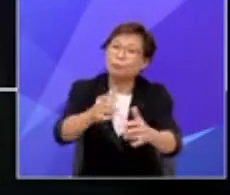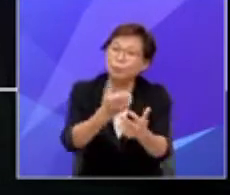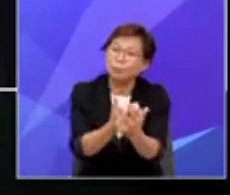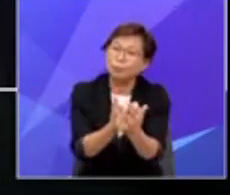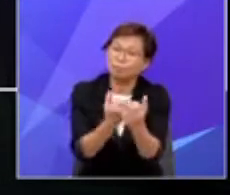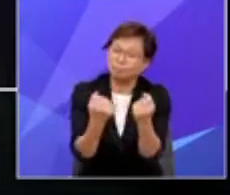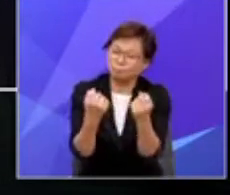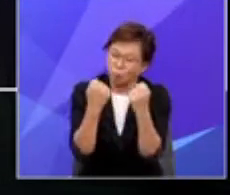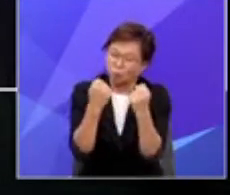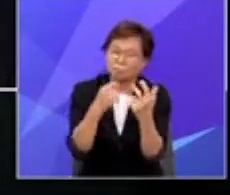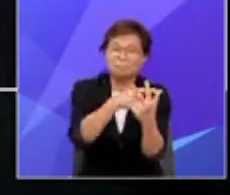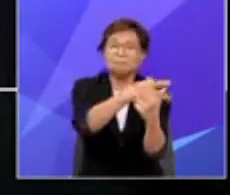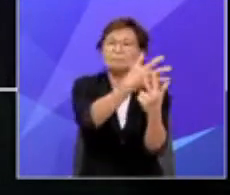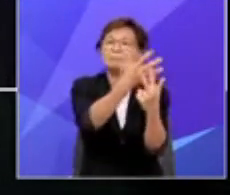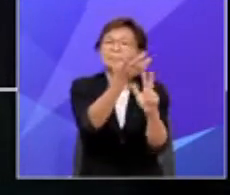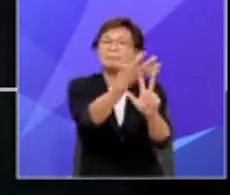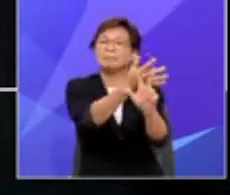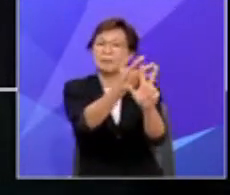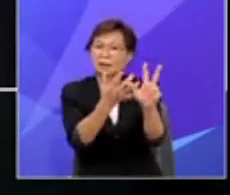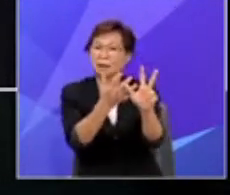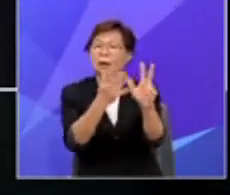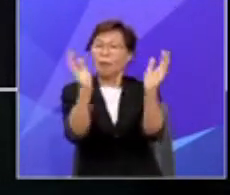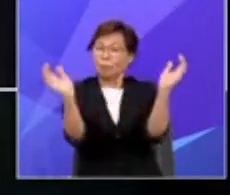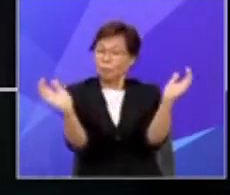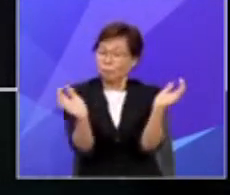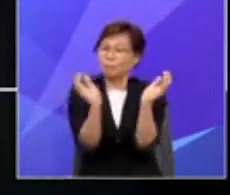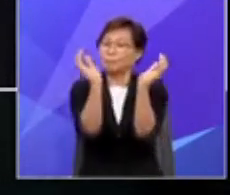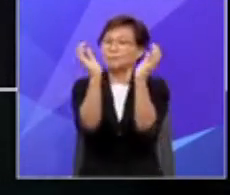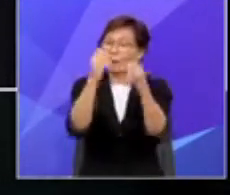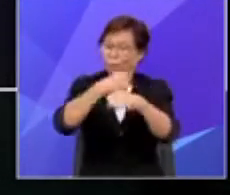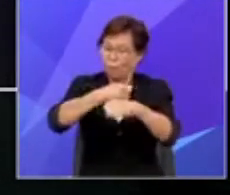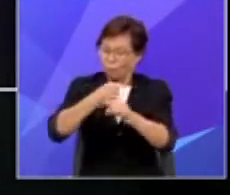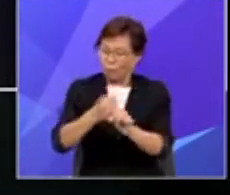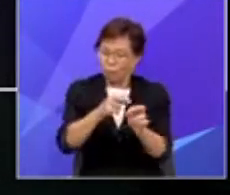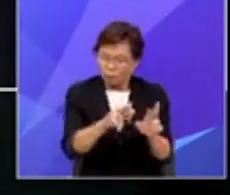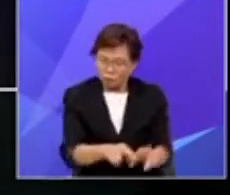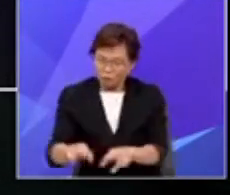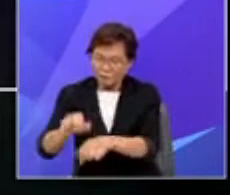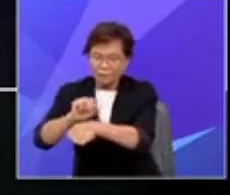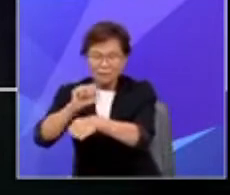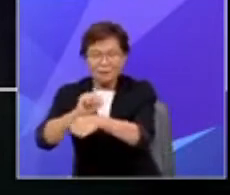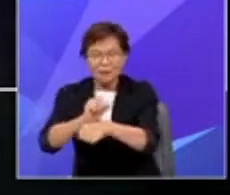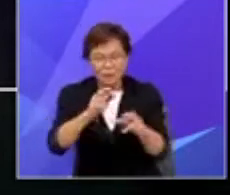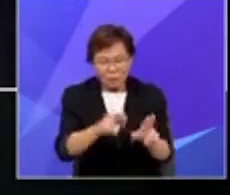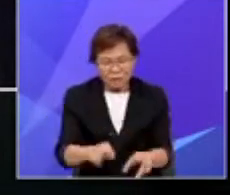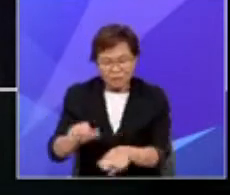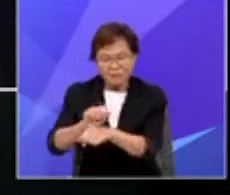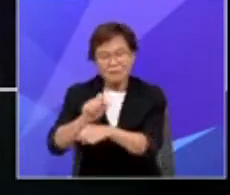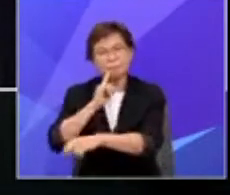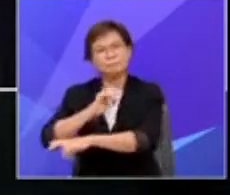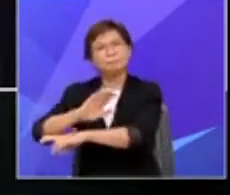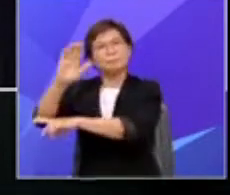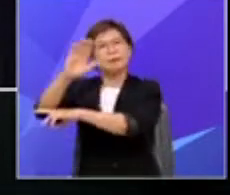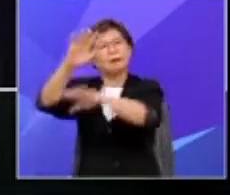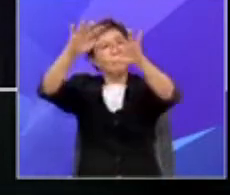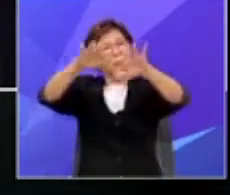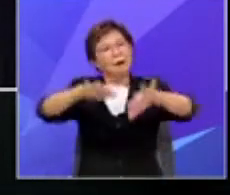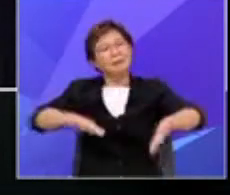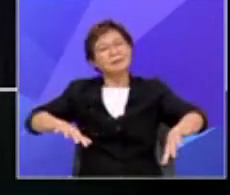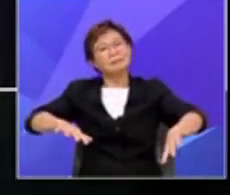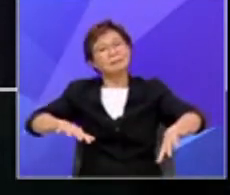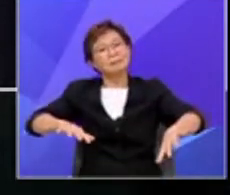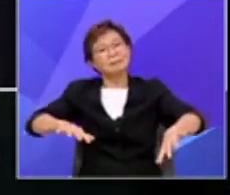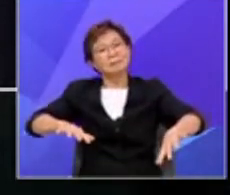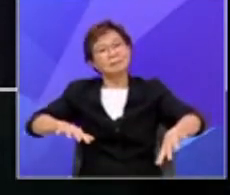stienobel Ice antaranya Bruno account menghasilkan rancangan kerja perjanjian ASEAN mengenai